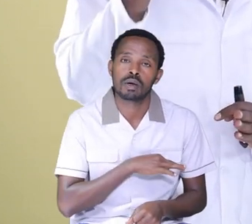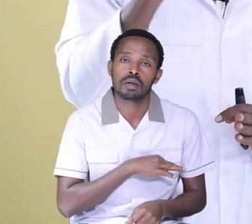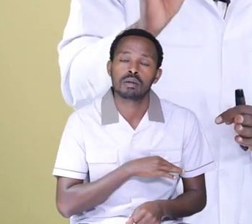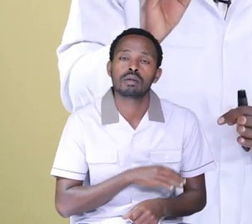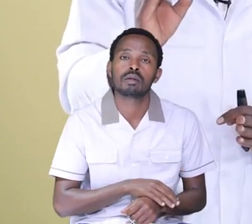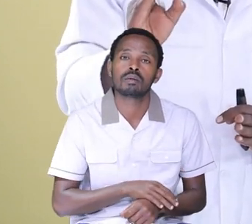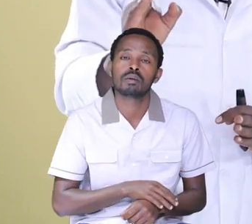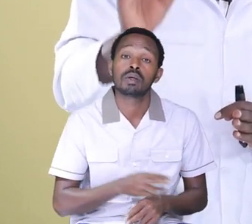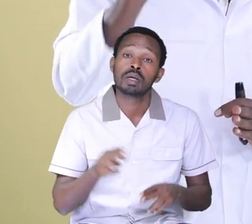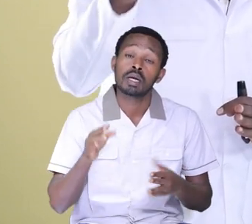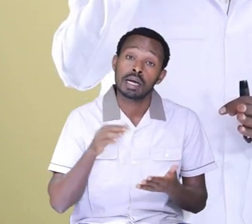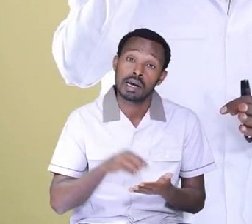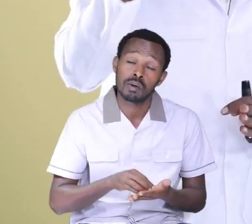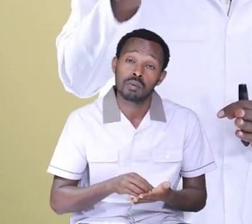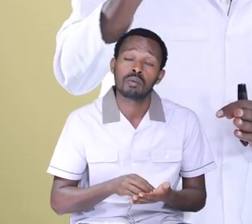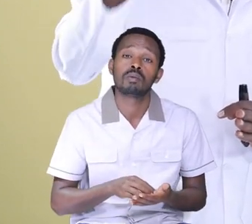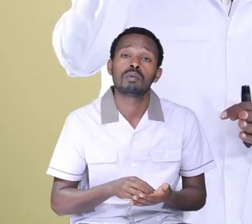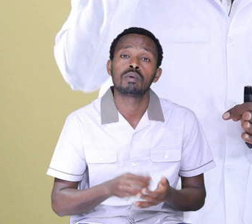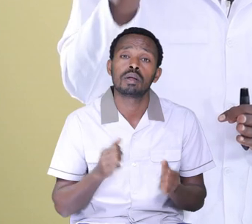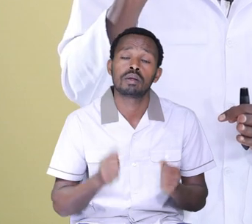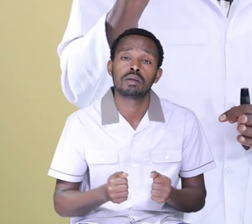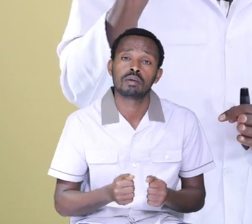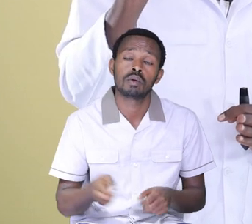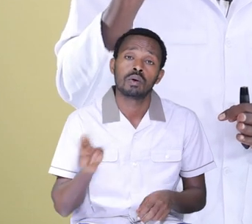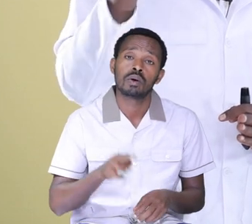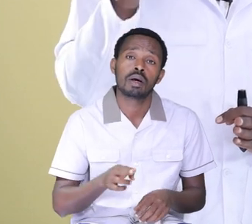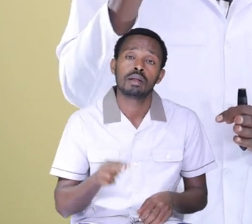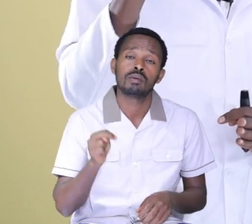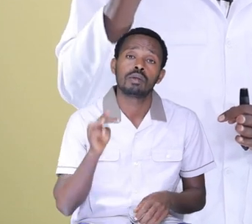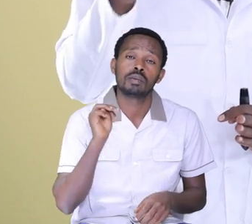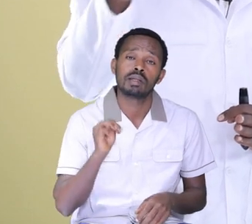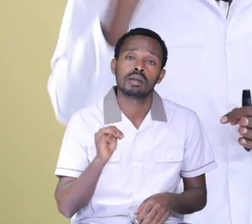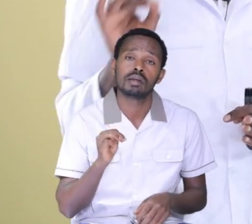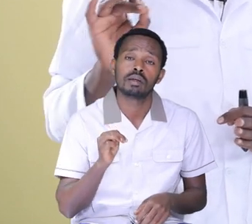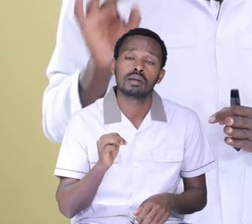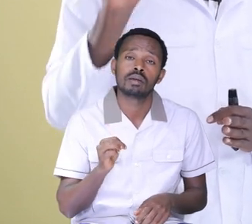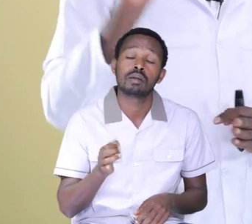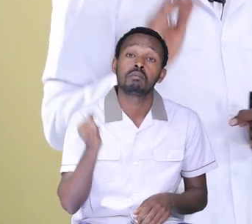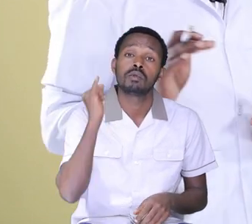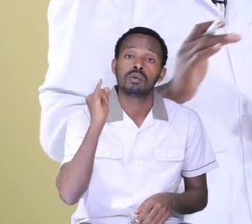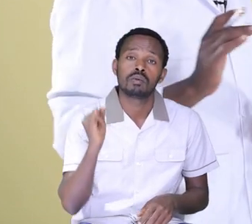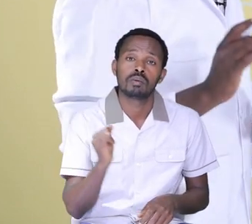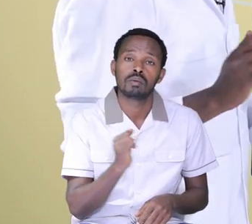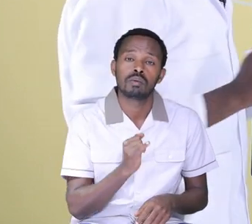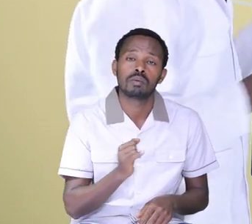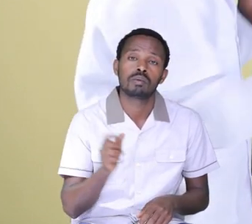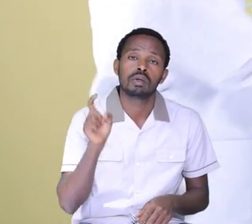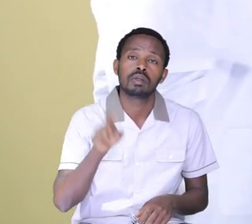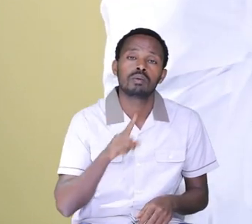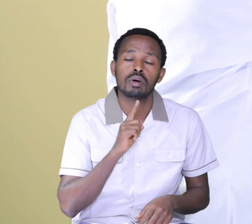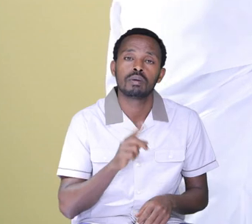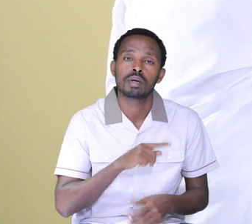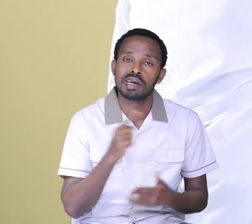kanutini kaudandenyu yokan newton metri yokan juulitiin kaa'utu nurra jiraata jechuudha.